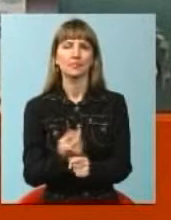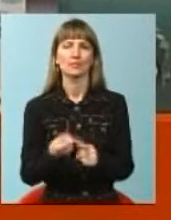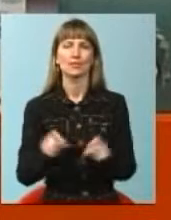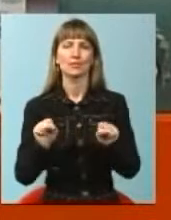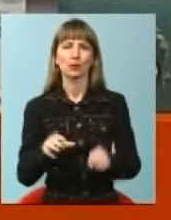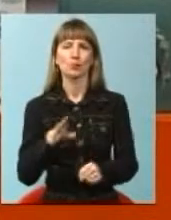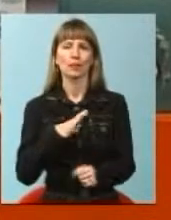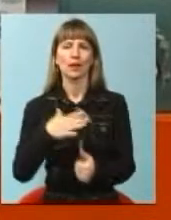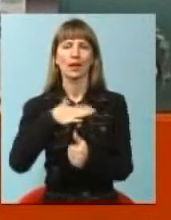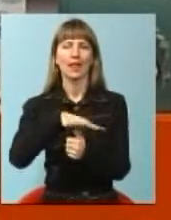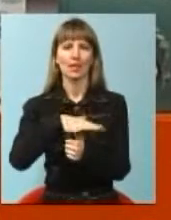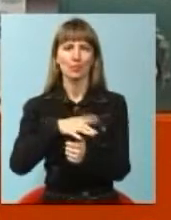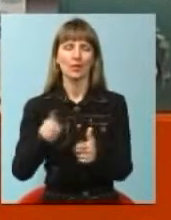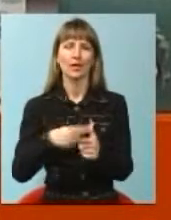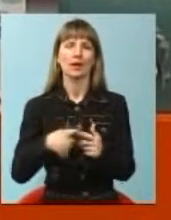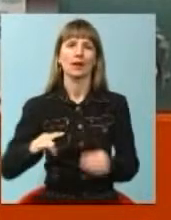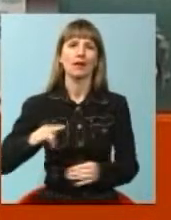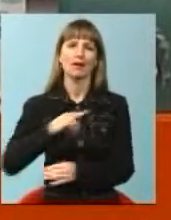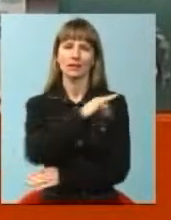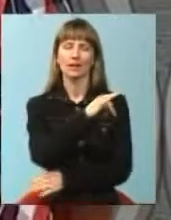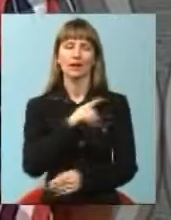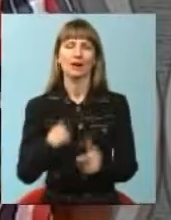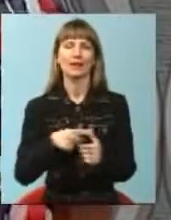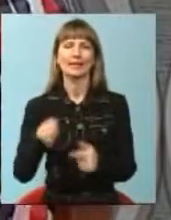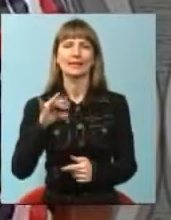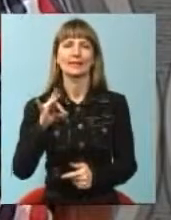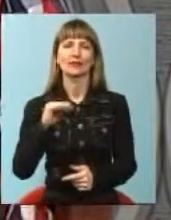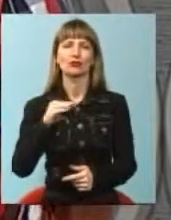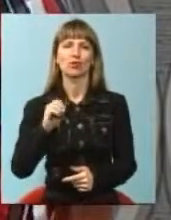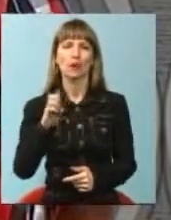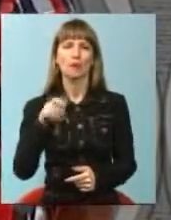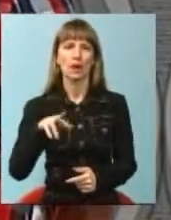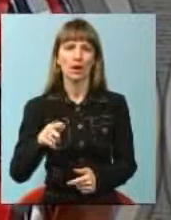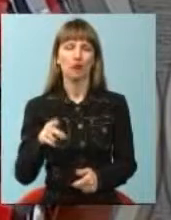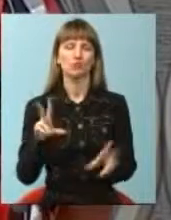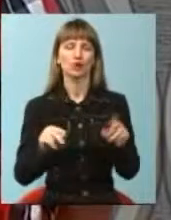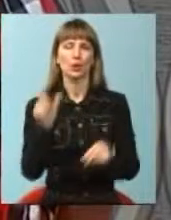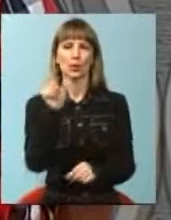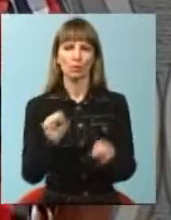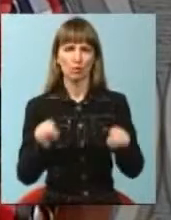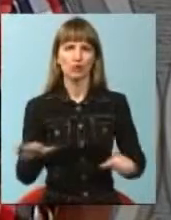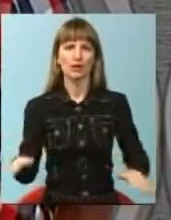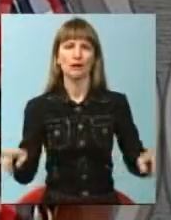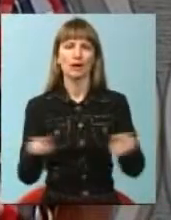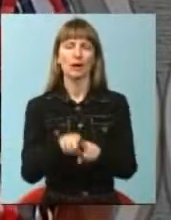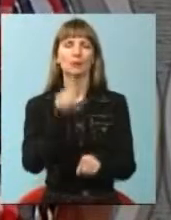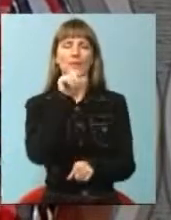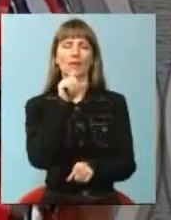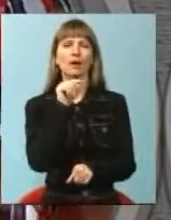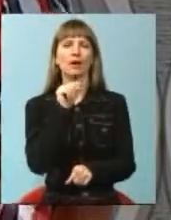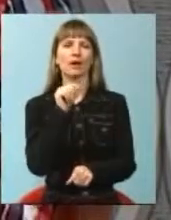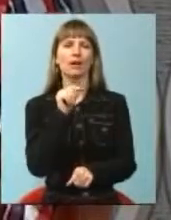Це може бути гелікоптер або літак чи дирижабель. А як ти гадаєш, а чи може людина літати як птаха